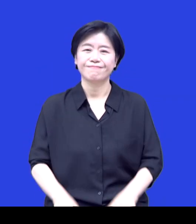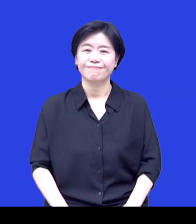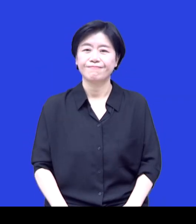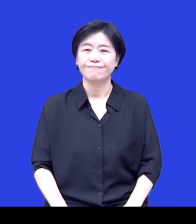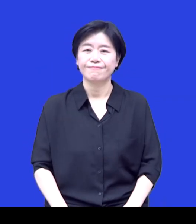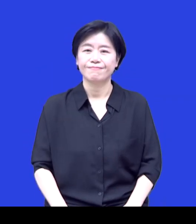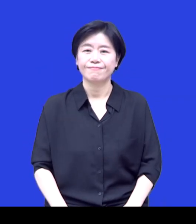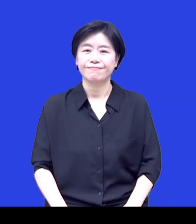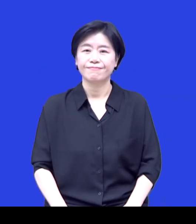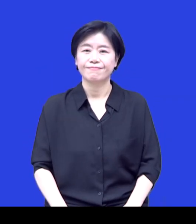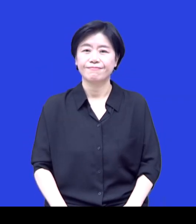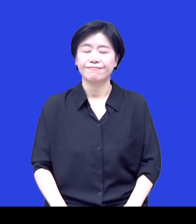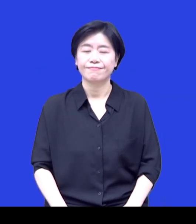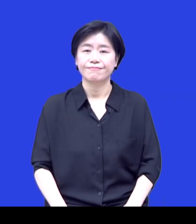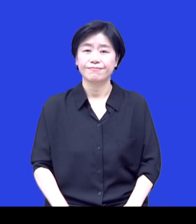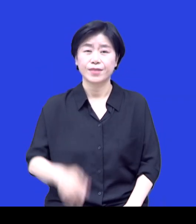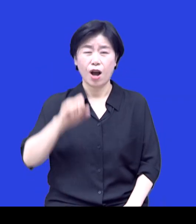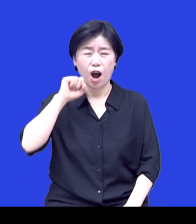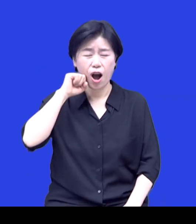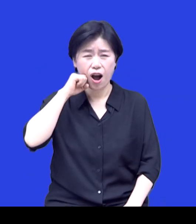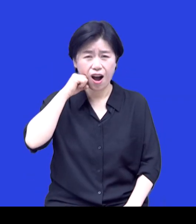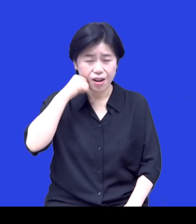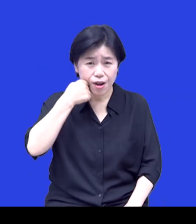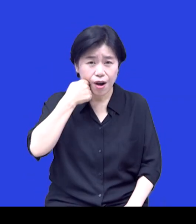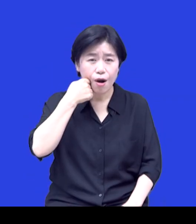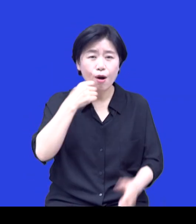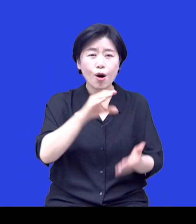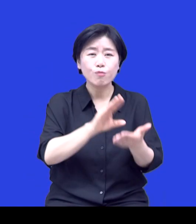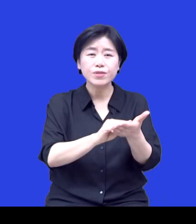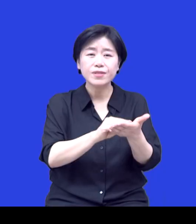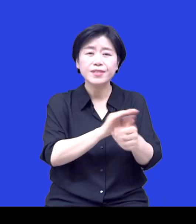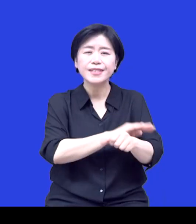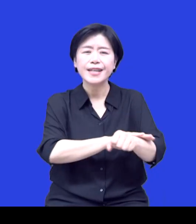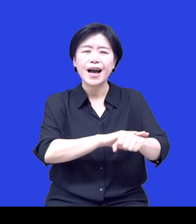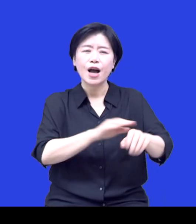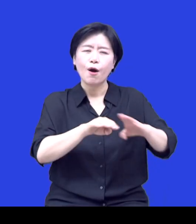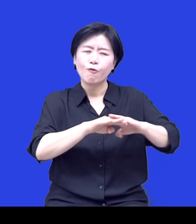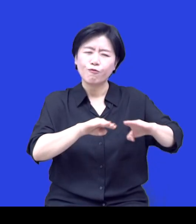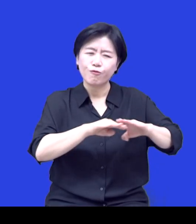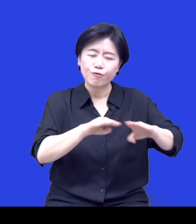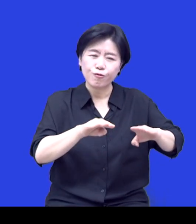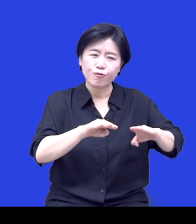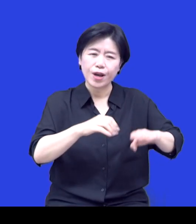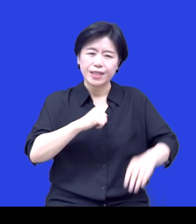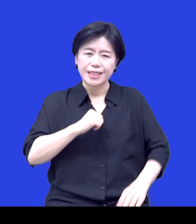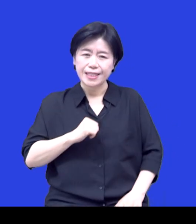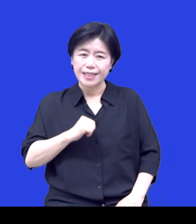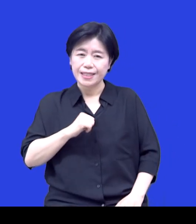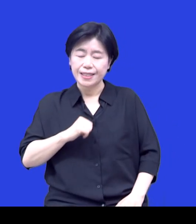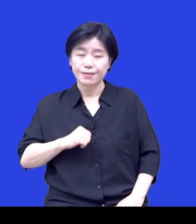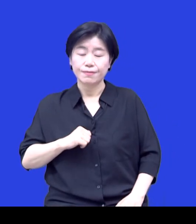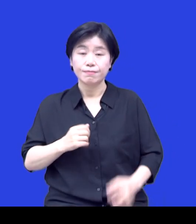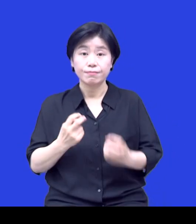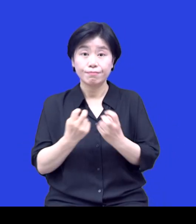그 어려운 시간을 또 견딜 수 있었던 또 특별한 방법이 있었다고 하는데요.